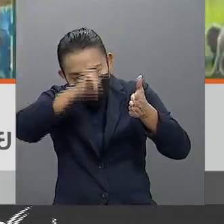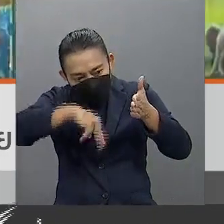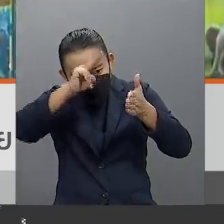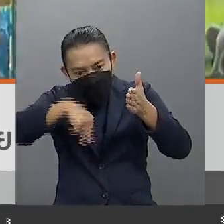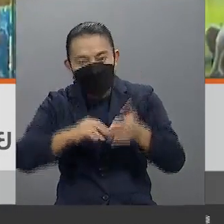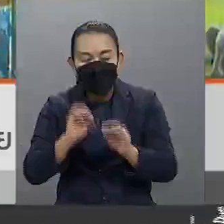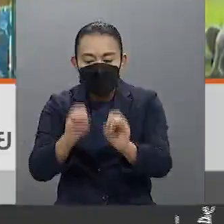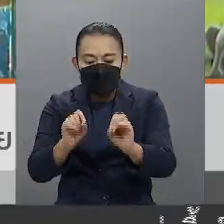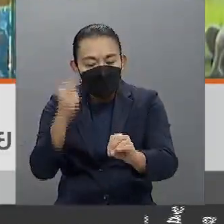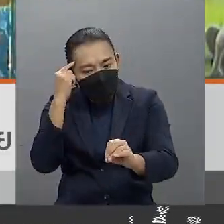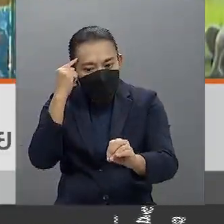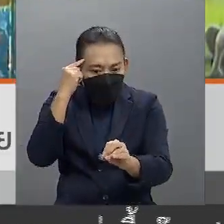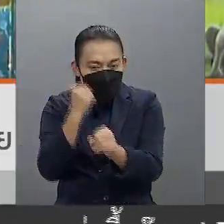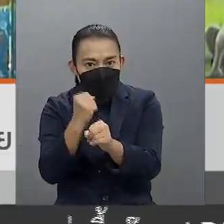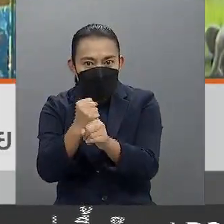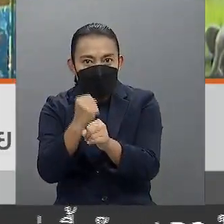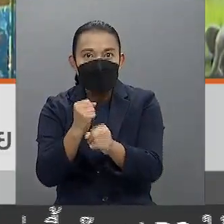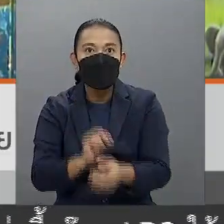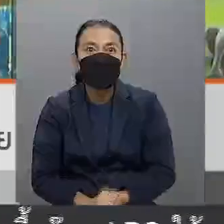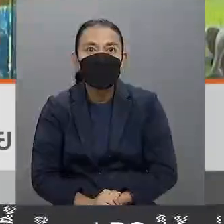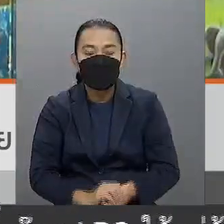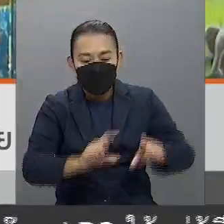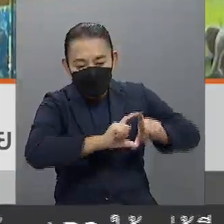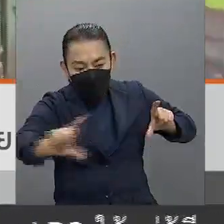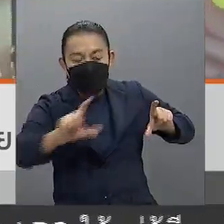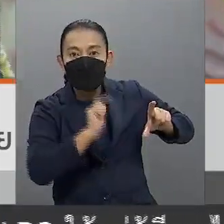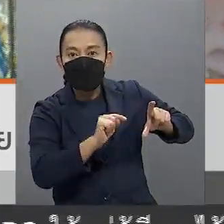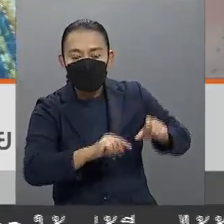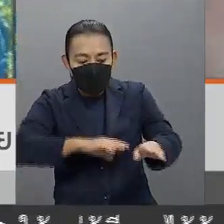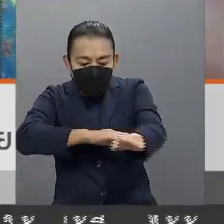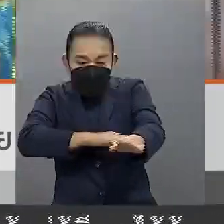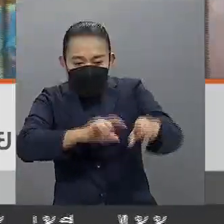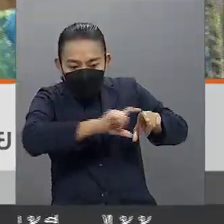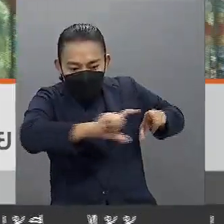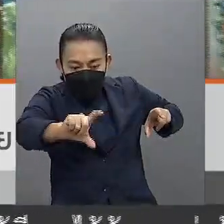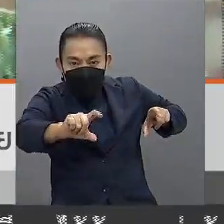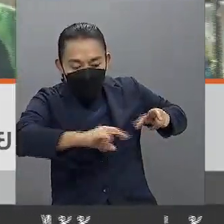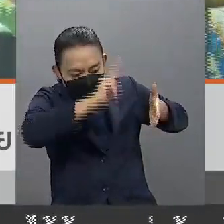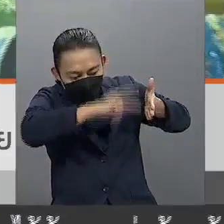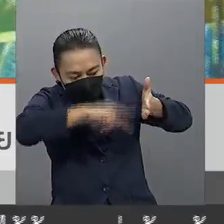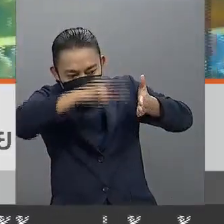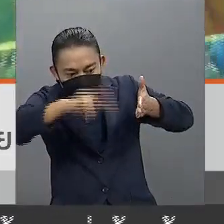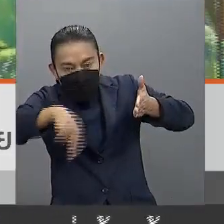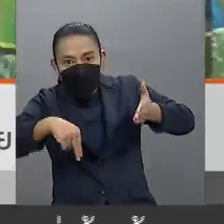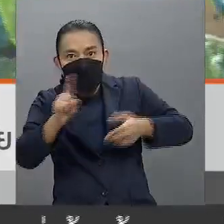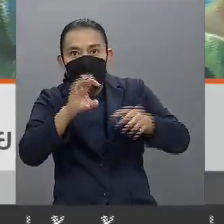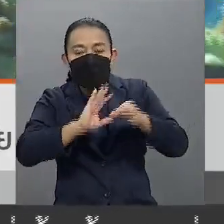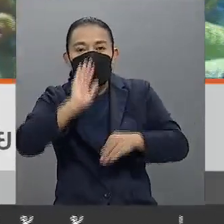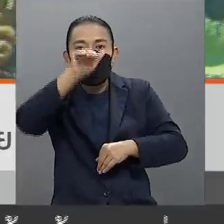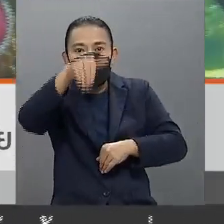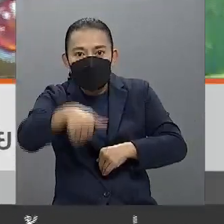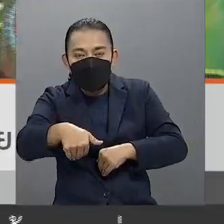งานยังช่องกำแพงตรงทางสามแพร่งลูกศิษย์หนุ่มเลือกวาดรูปพระพิฆเนศแนวประยุกต์เปลี่ยนอาวุ